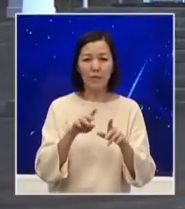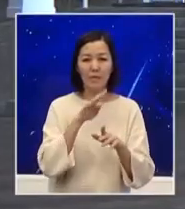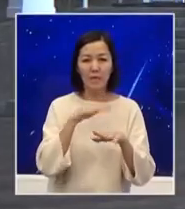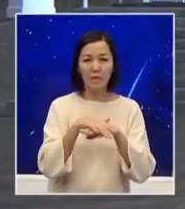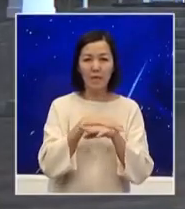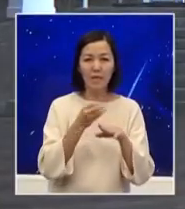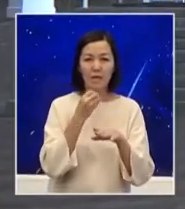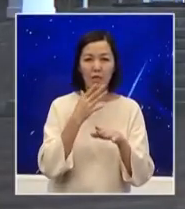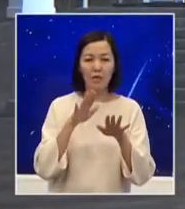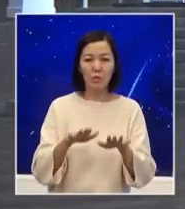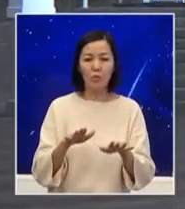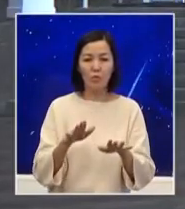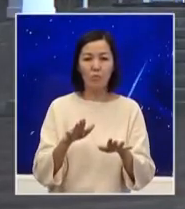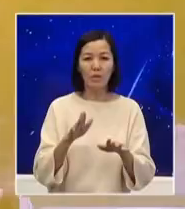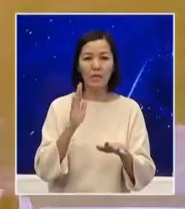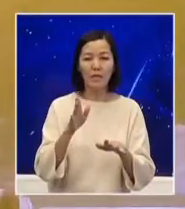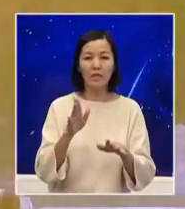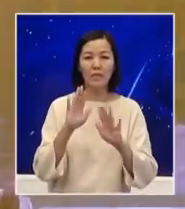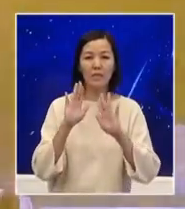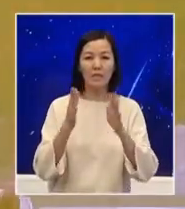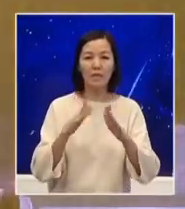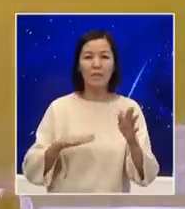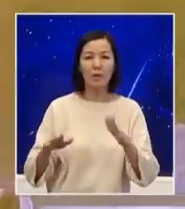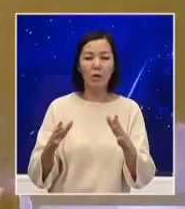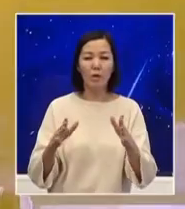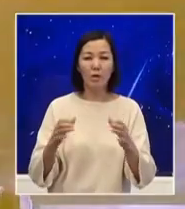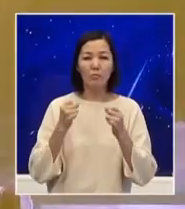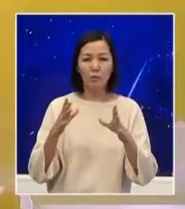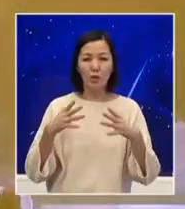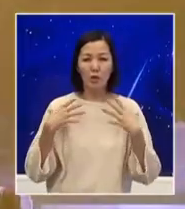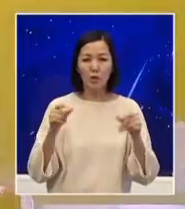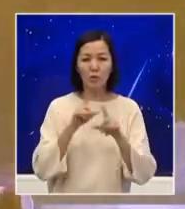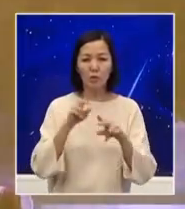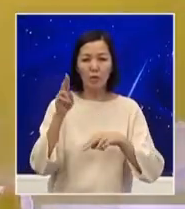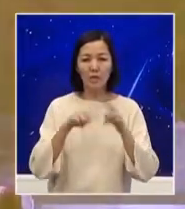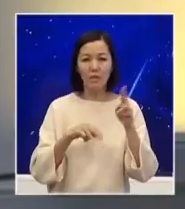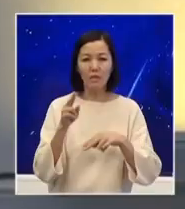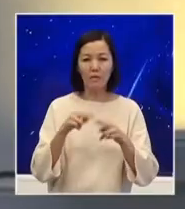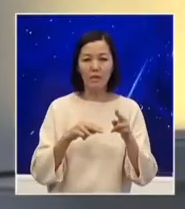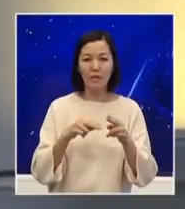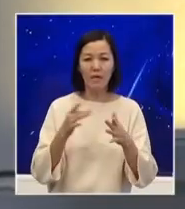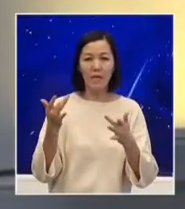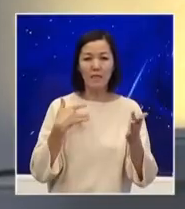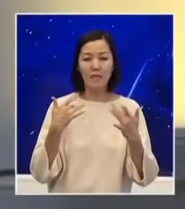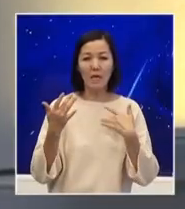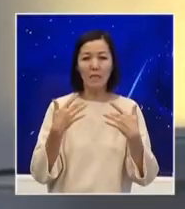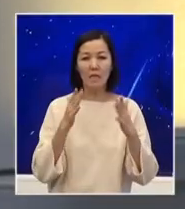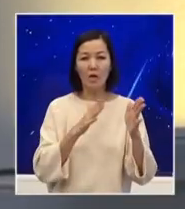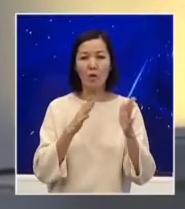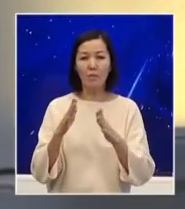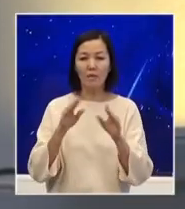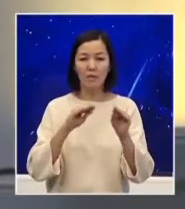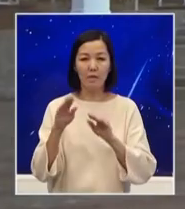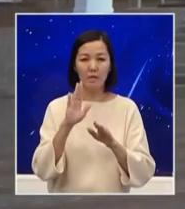тағы бір көрікті орын болмақ. Келешекте саябақ аумағында спорттық сауықтыру кешені салынып, амфитеатр аумағы абаттандырылады.